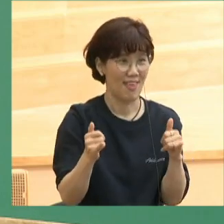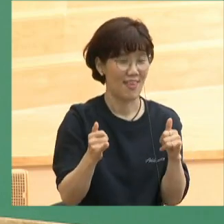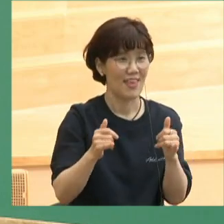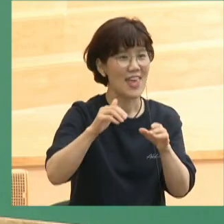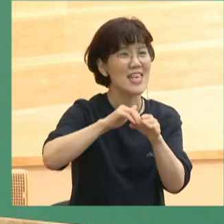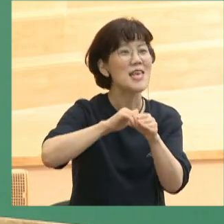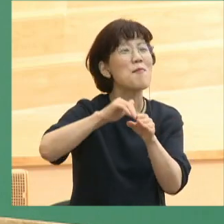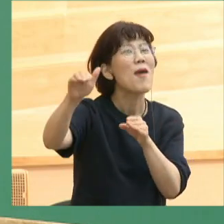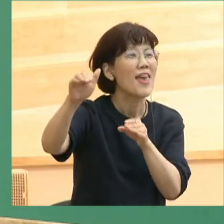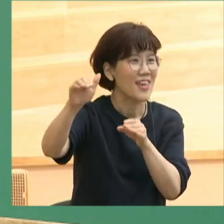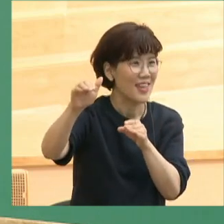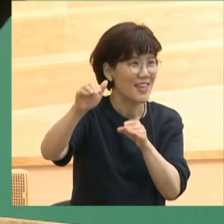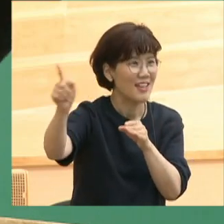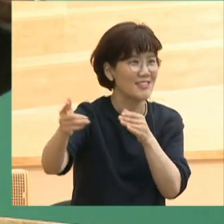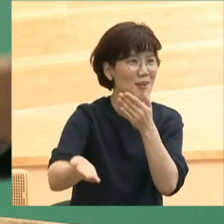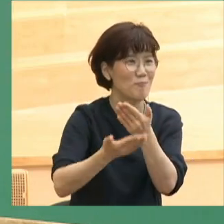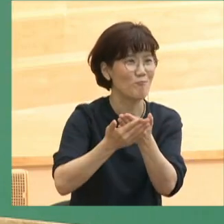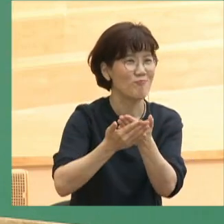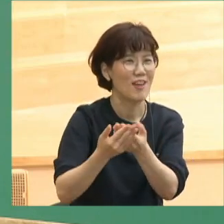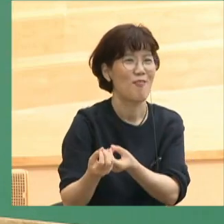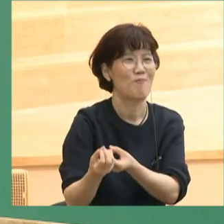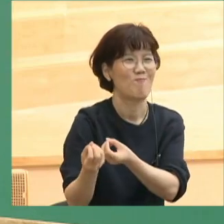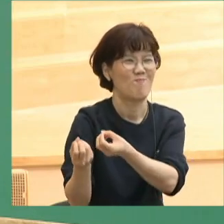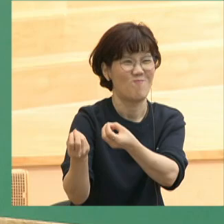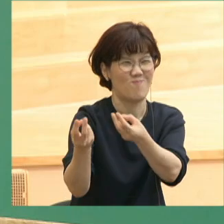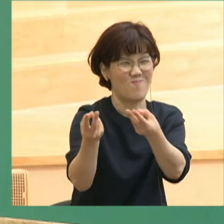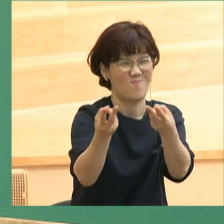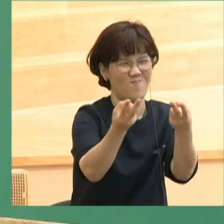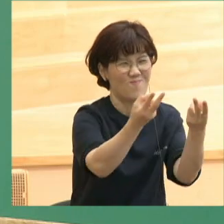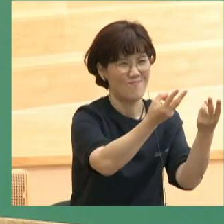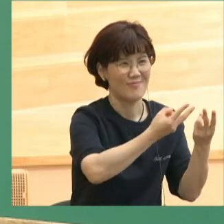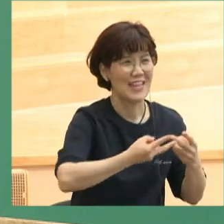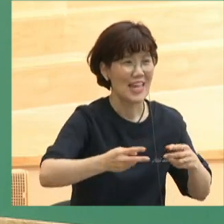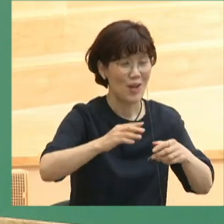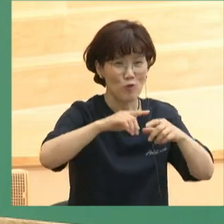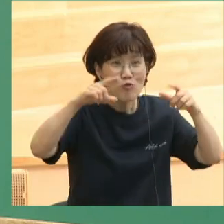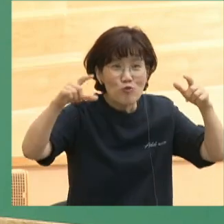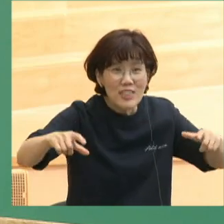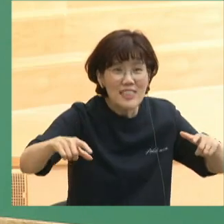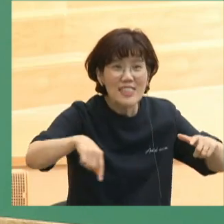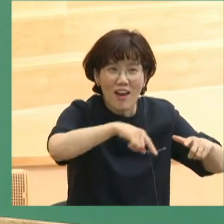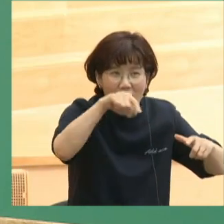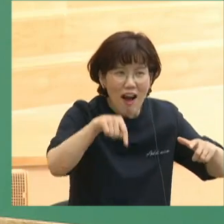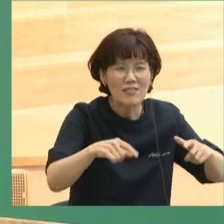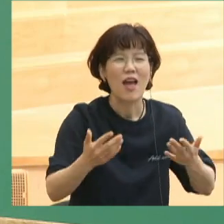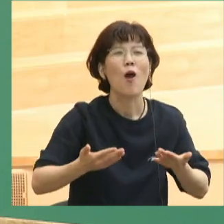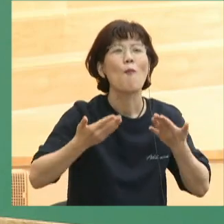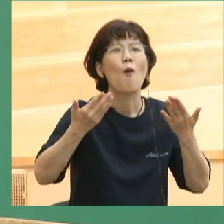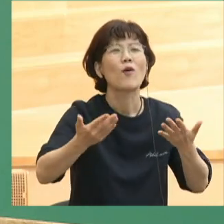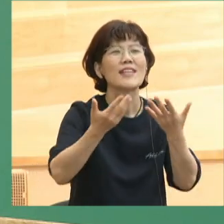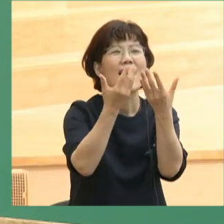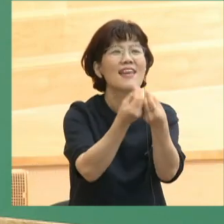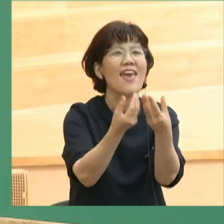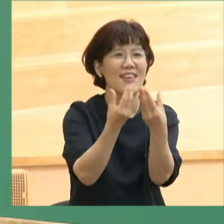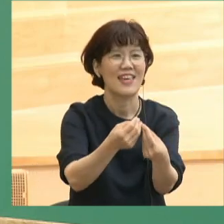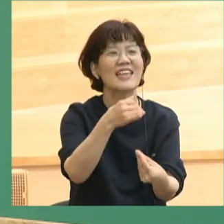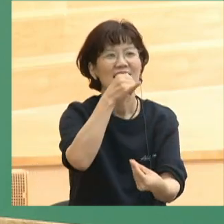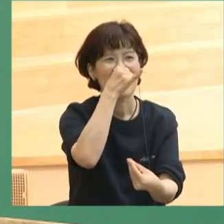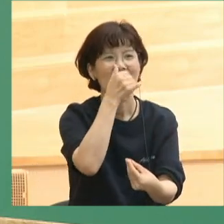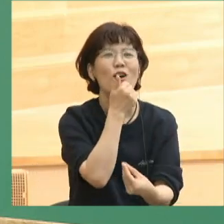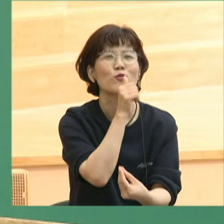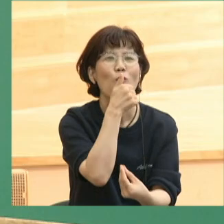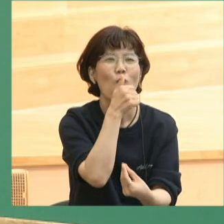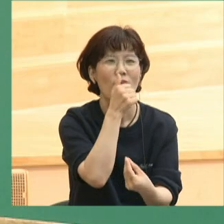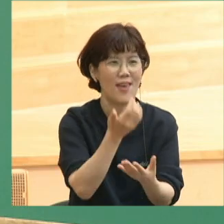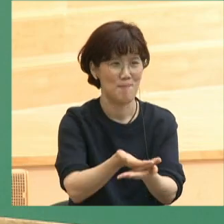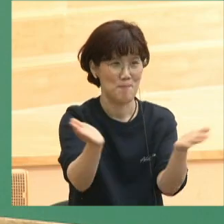이메일을 저걸 첨부해가지고 발송을 해가지고 우리 관내에 이런 봉사의 예가 있다고 소개를